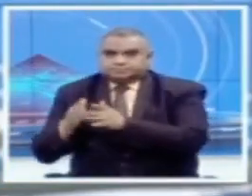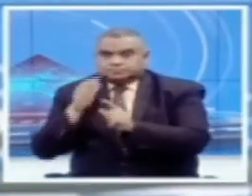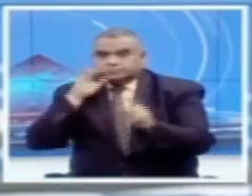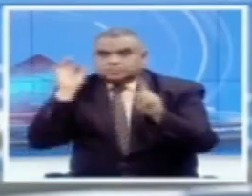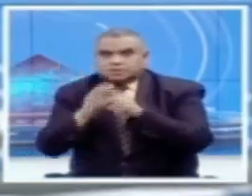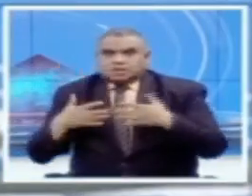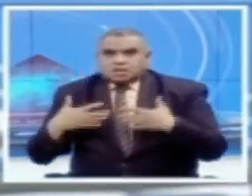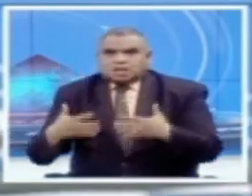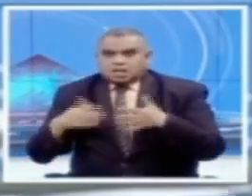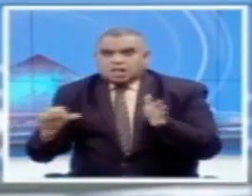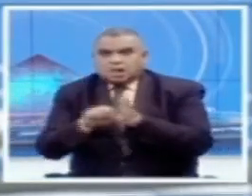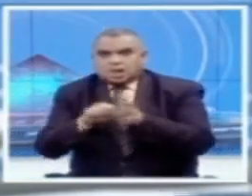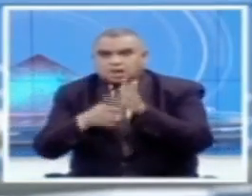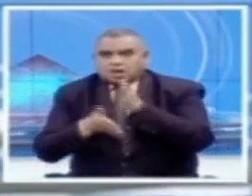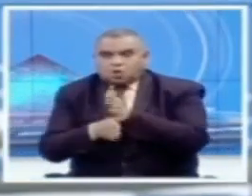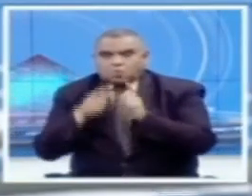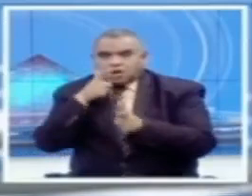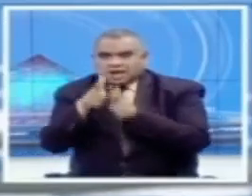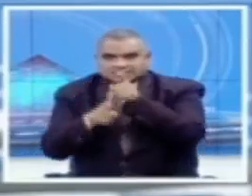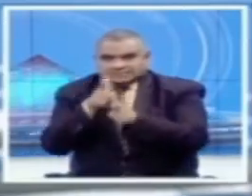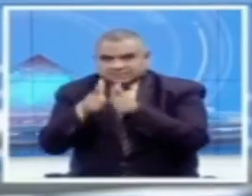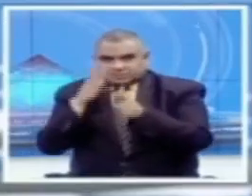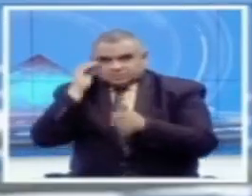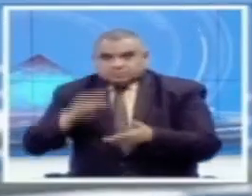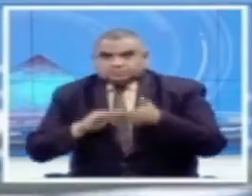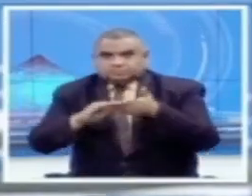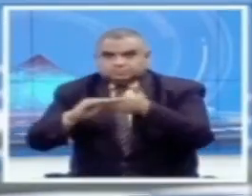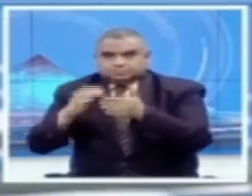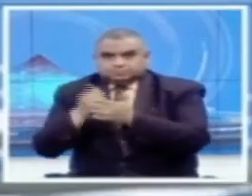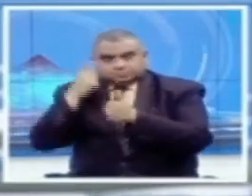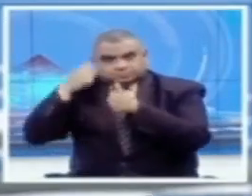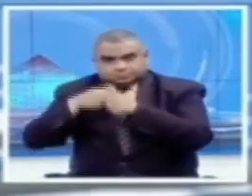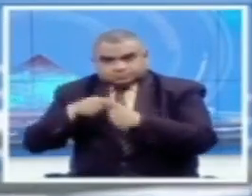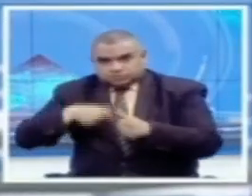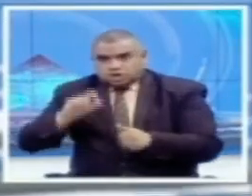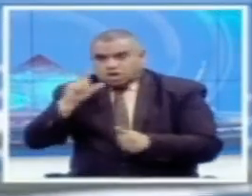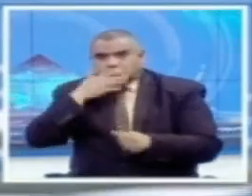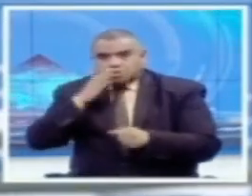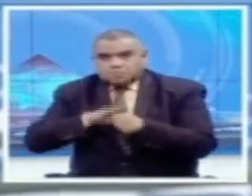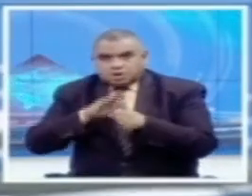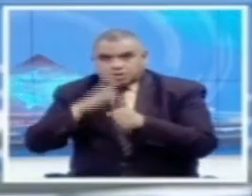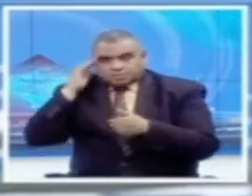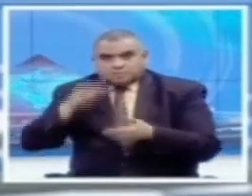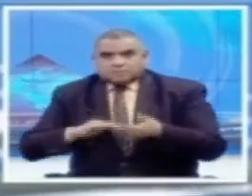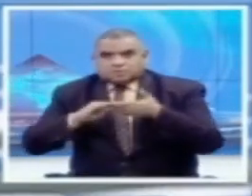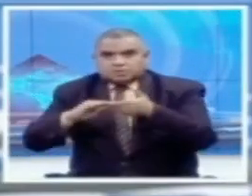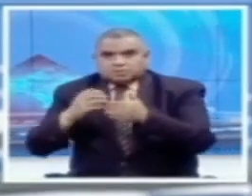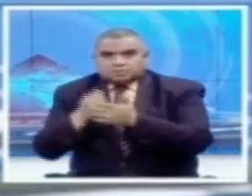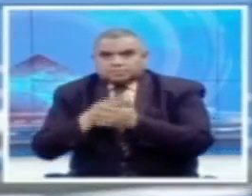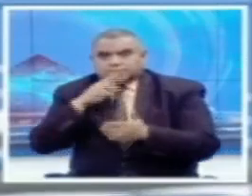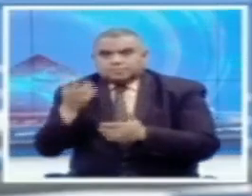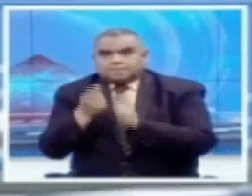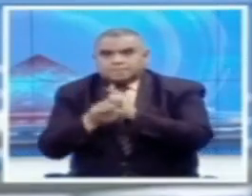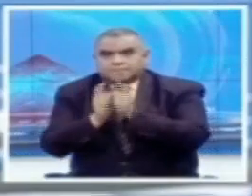بهدف التيسير على العاملين في الهيئه الوطنيه للاعلام وتوفير كافه احتياجاتهم بمناسبه شهر رمضان المبارك، فقد تم